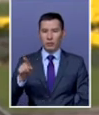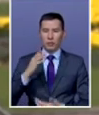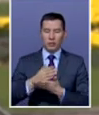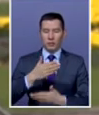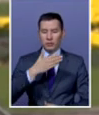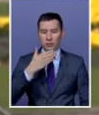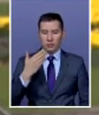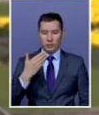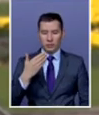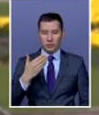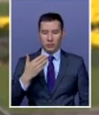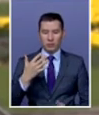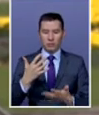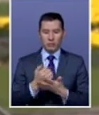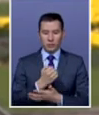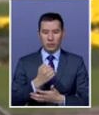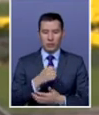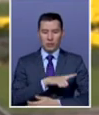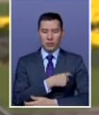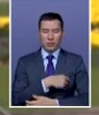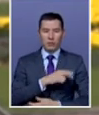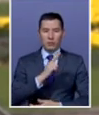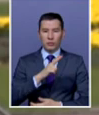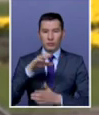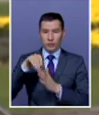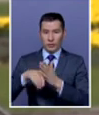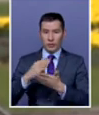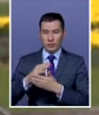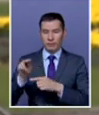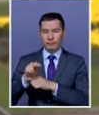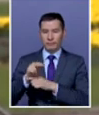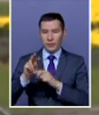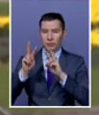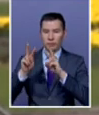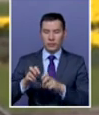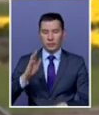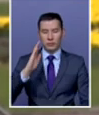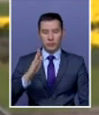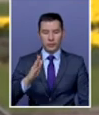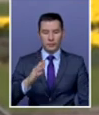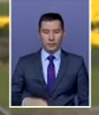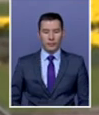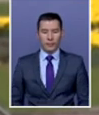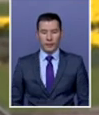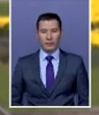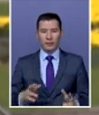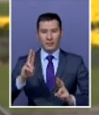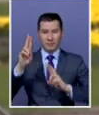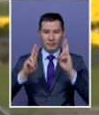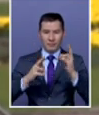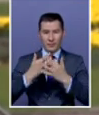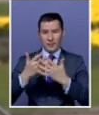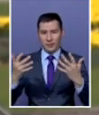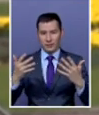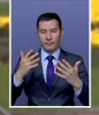ляжет на плечи школьных медсестер. Но педагогам всегда важно оставаться примером для подражания, неукоснительно соблюдать карантинные меры,